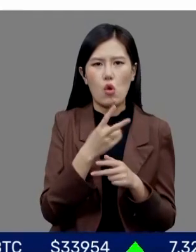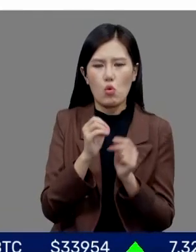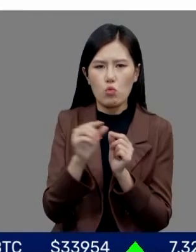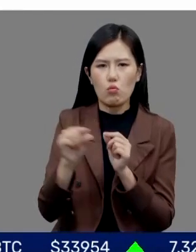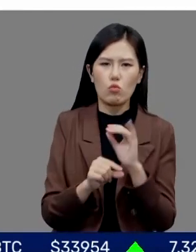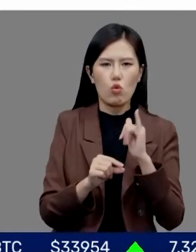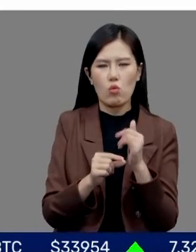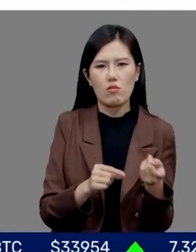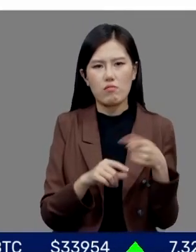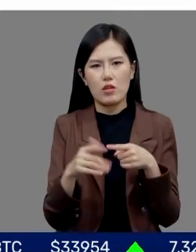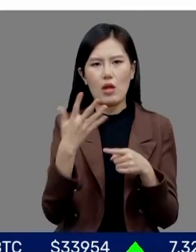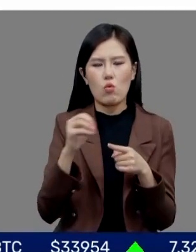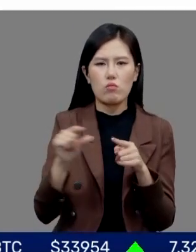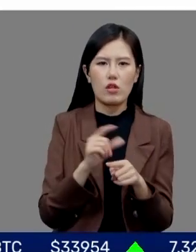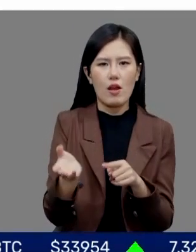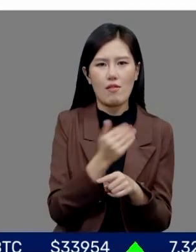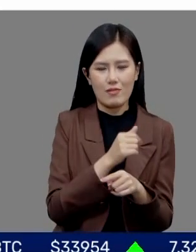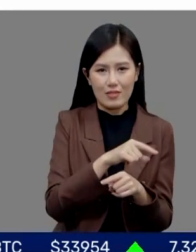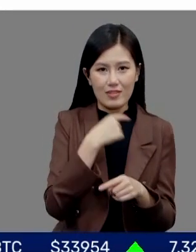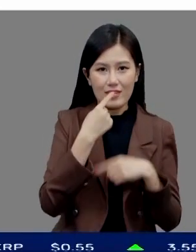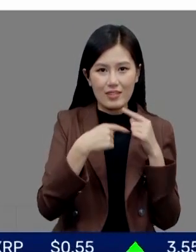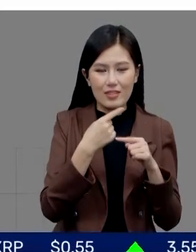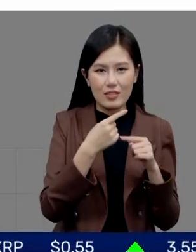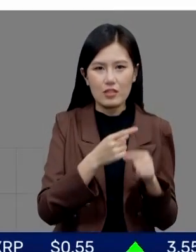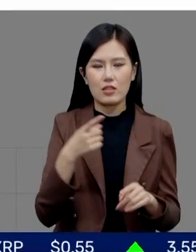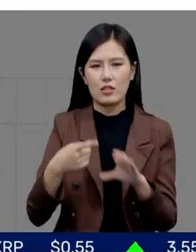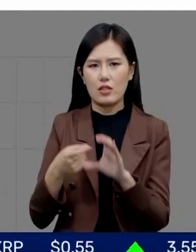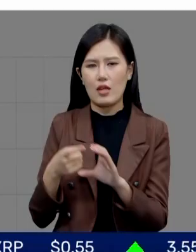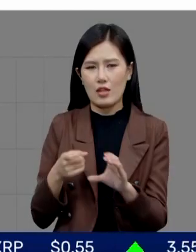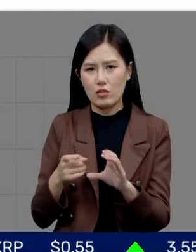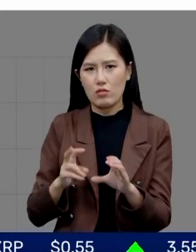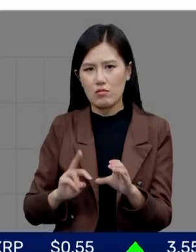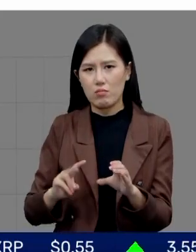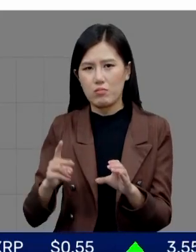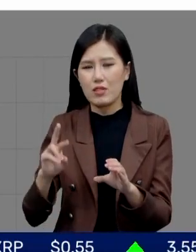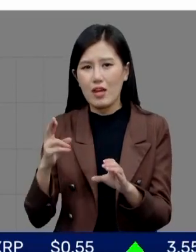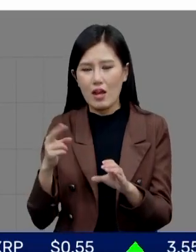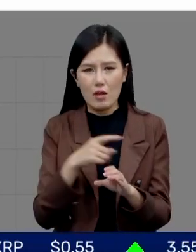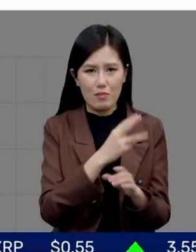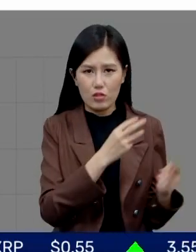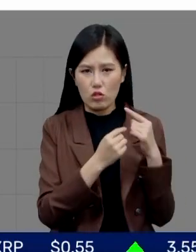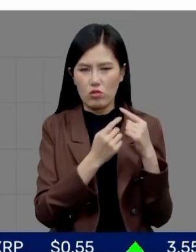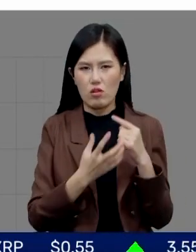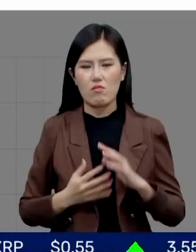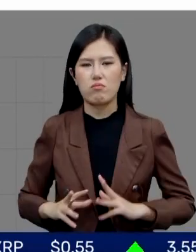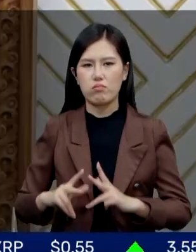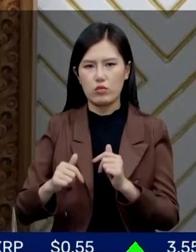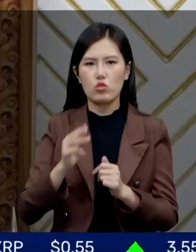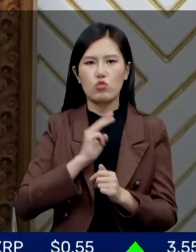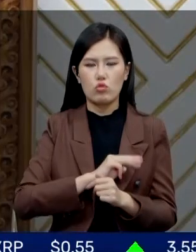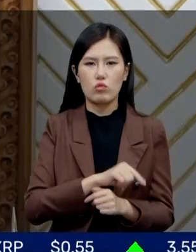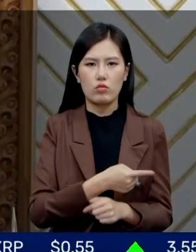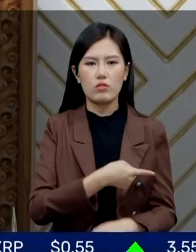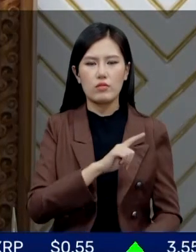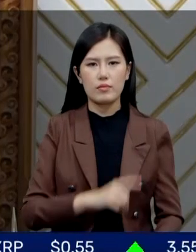эдгээр шаардлага хангасан 3 нийтийн өргөдөл нь татварын цогц шинжилэл хийх ажлын эхлэл болж байгааг улс их хурлын дарга тодтоглоо.